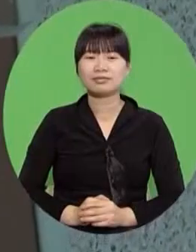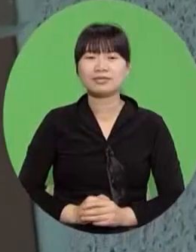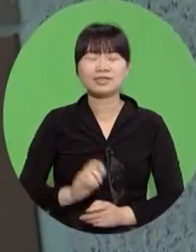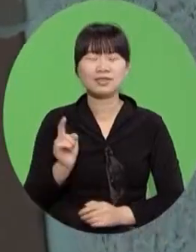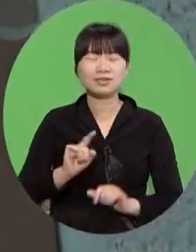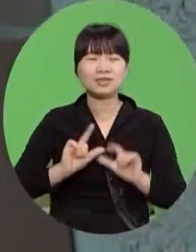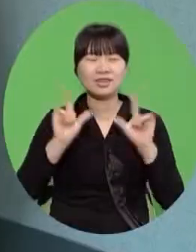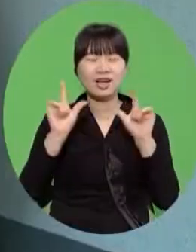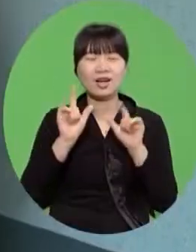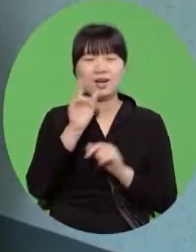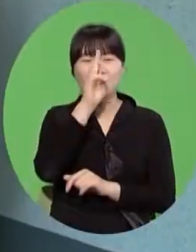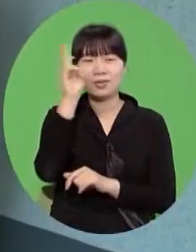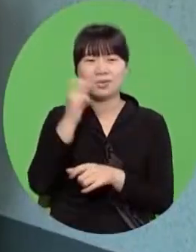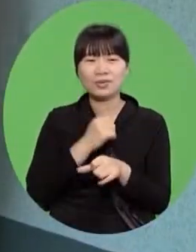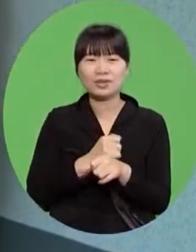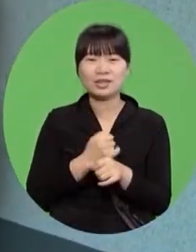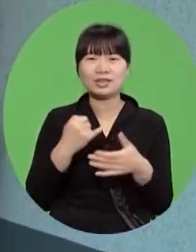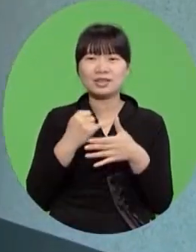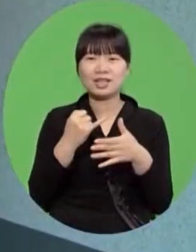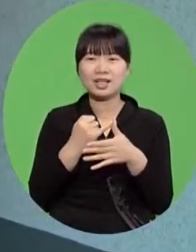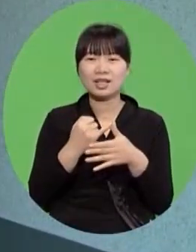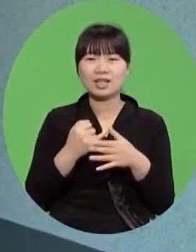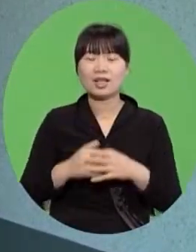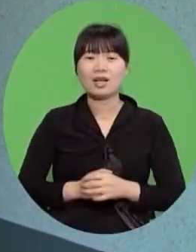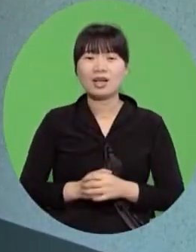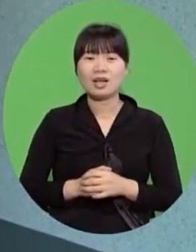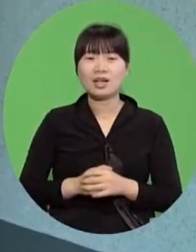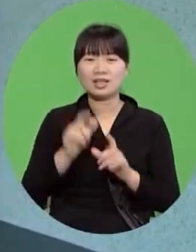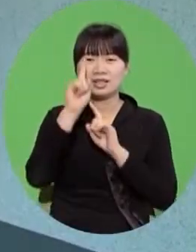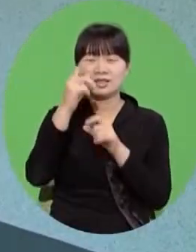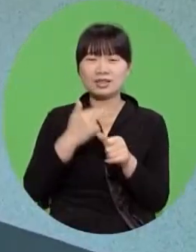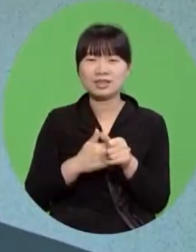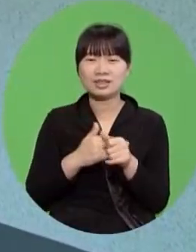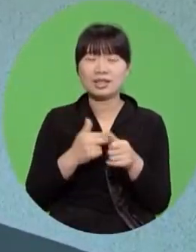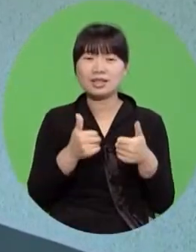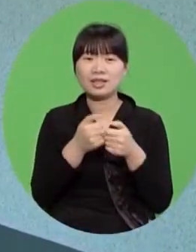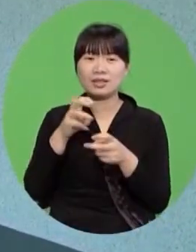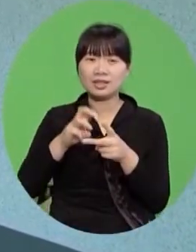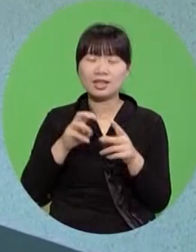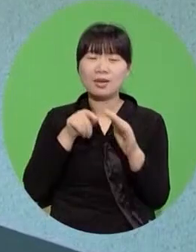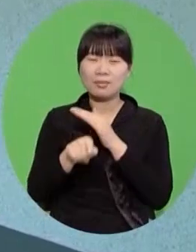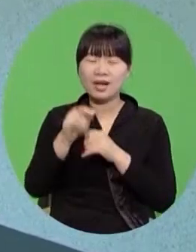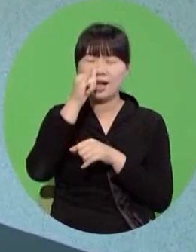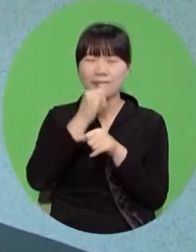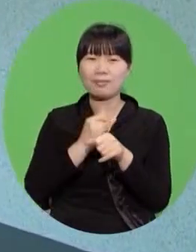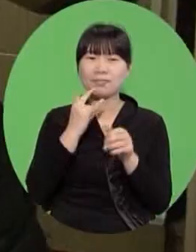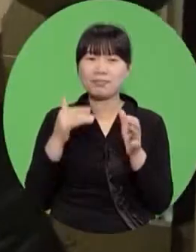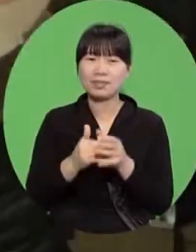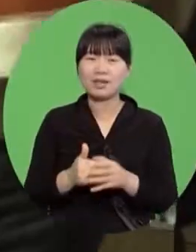어느 날 오후, 희연이와 엄마가 이보연 선생님의 상담센터를 찾았습니다.